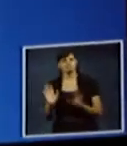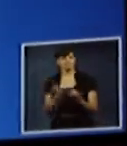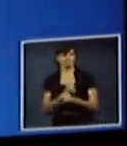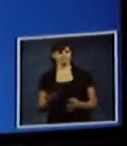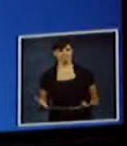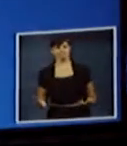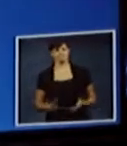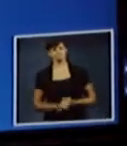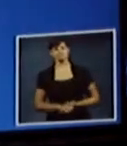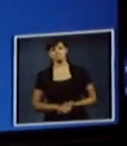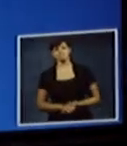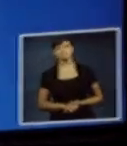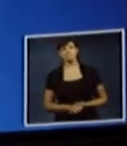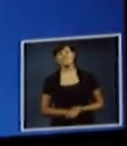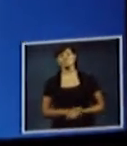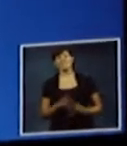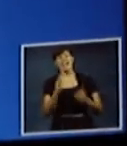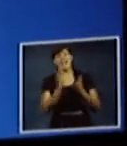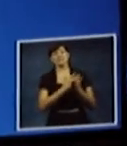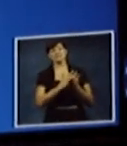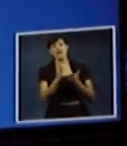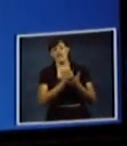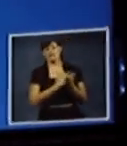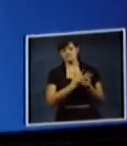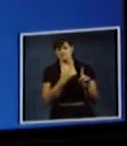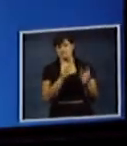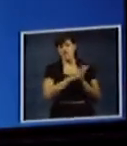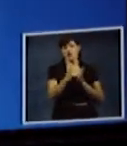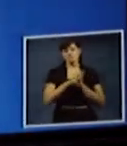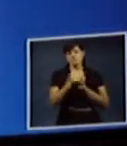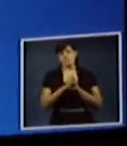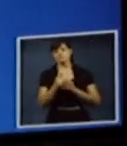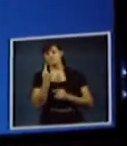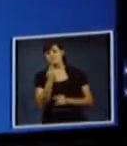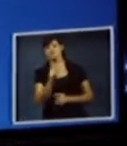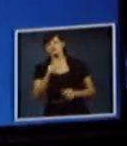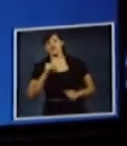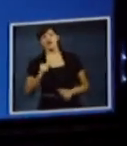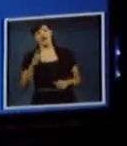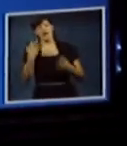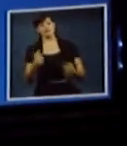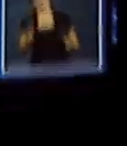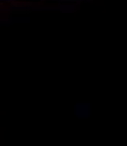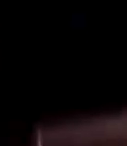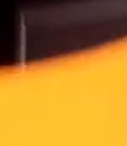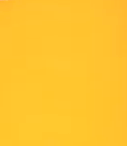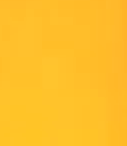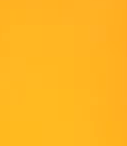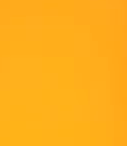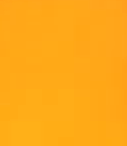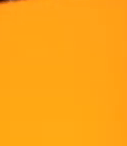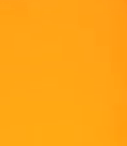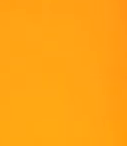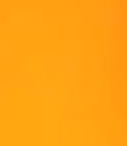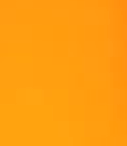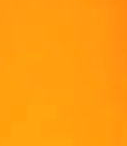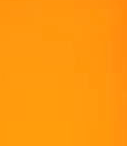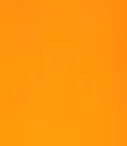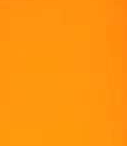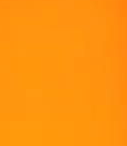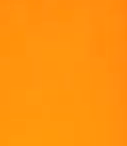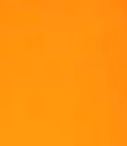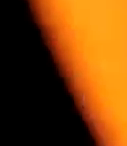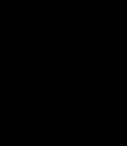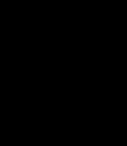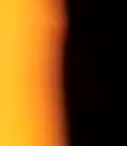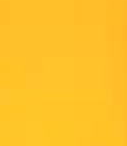diejenigen, die Entscheidungen über die Ausgaben treffen, auch die Haftung dafür tragen. Deswegen ist es ein großer Unsinn,